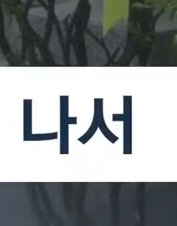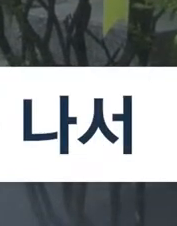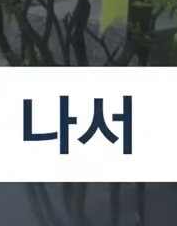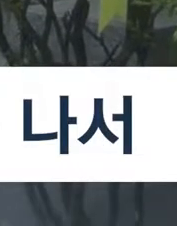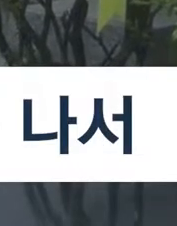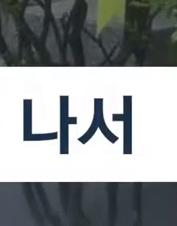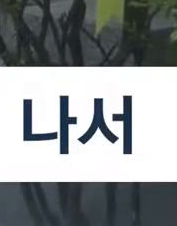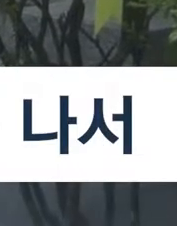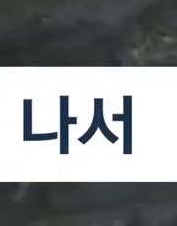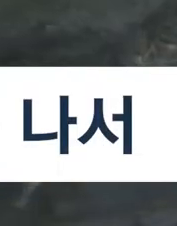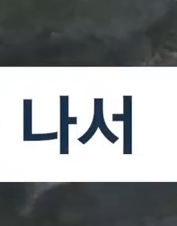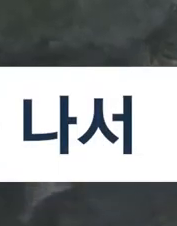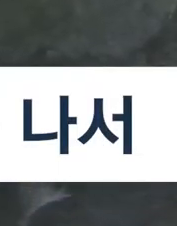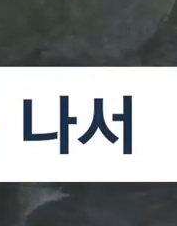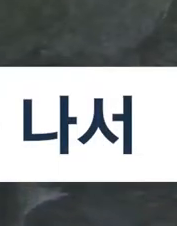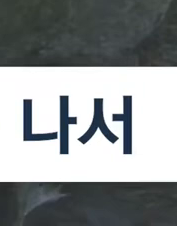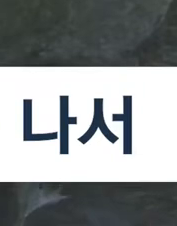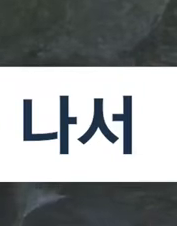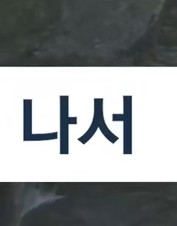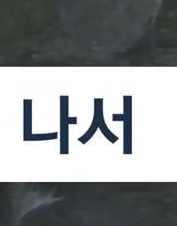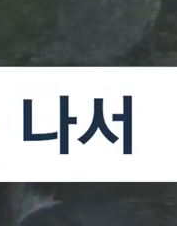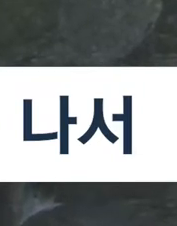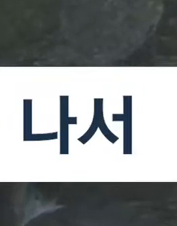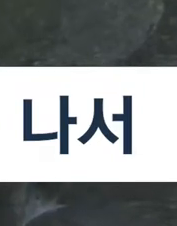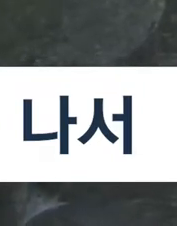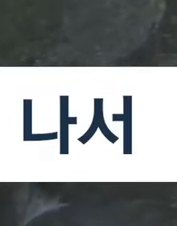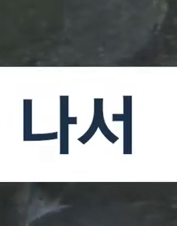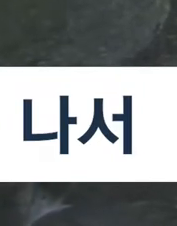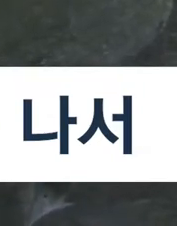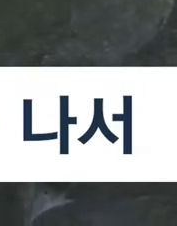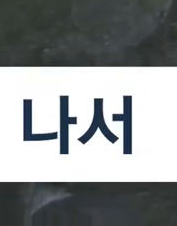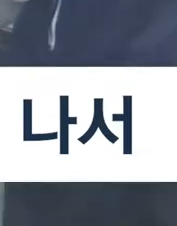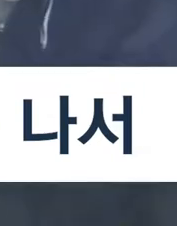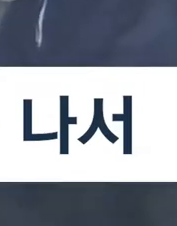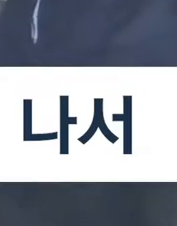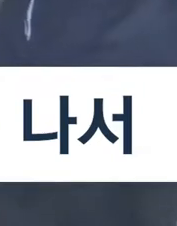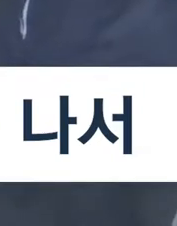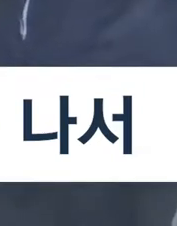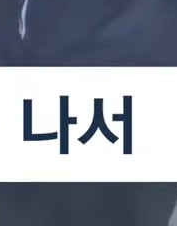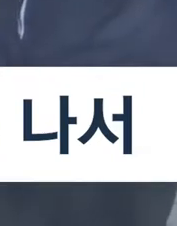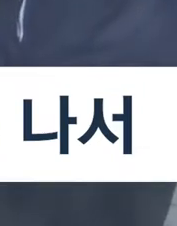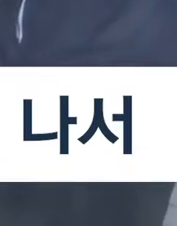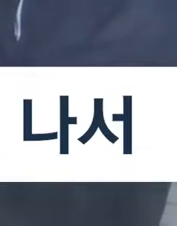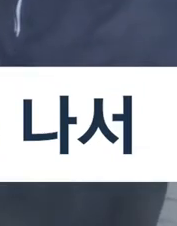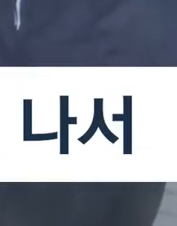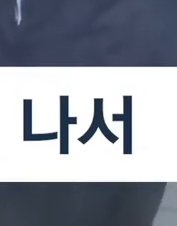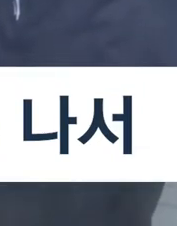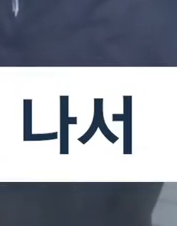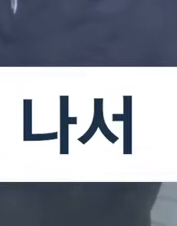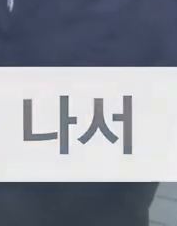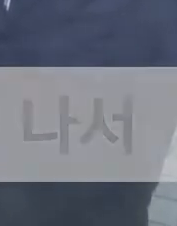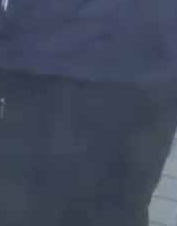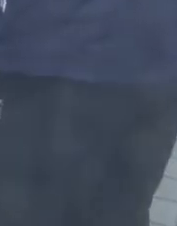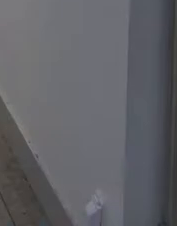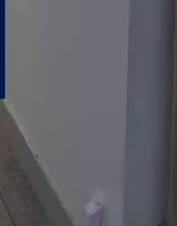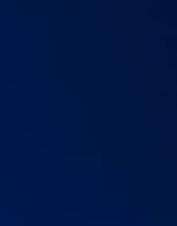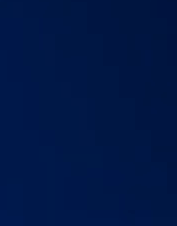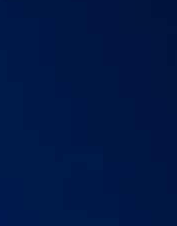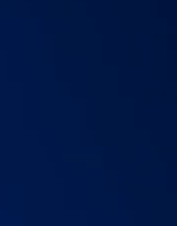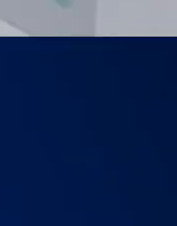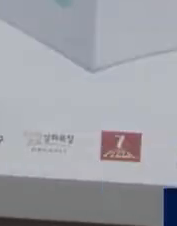강서구가 다가오는 여름철 해 층으로 있는 각종 감염병 을 예방하기 위해 오는 10월까지 집중 강역을 실시합니다